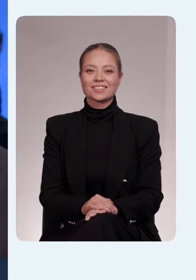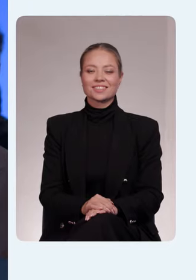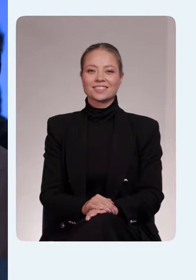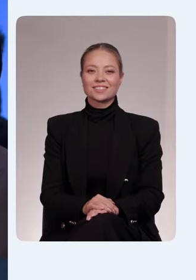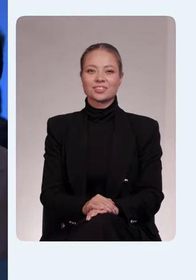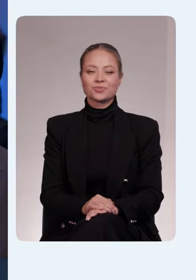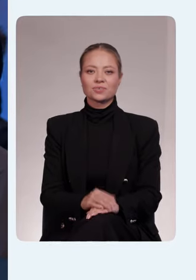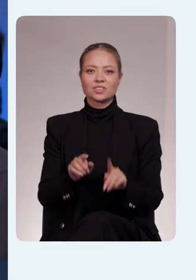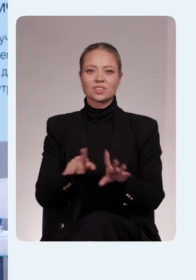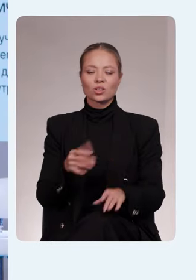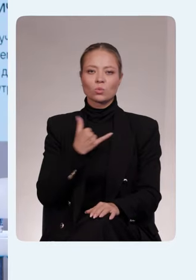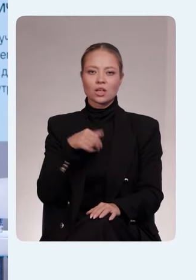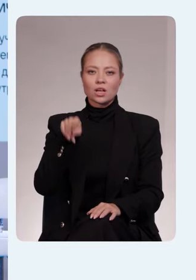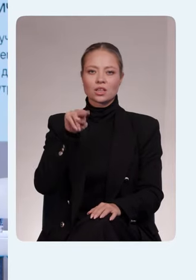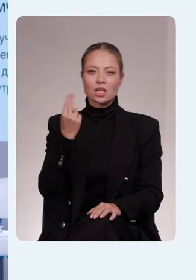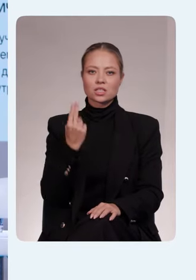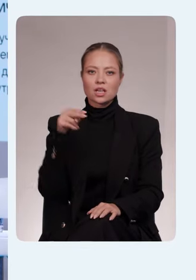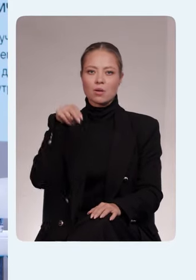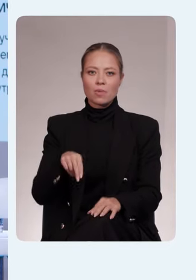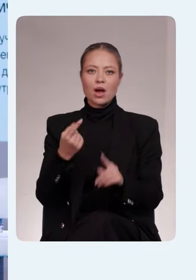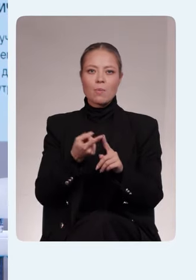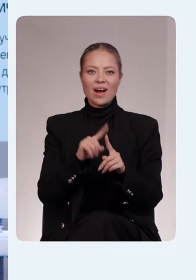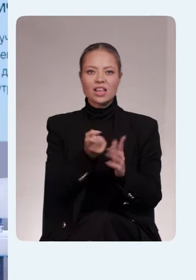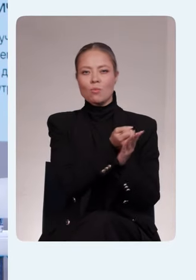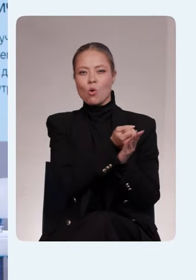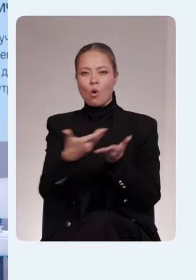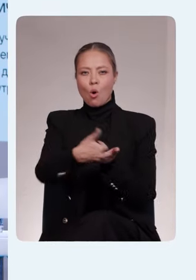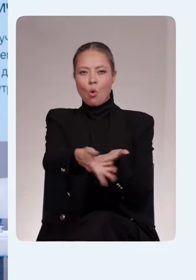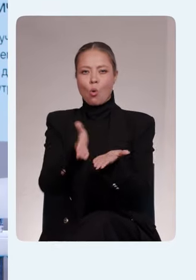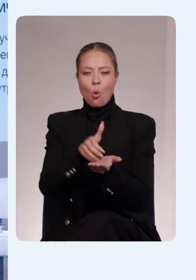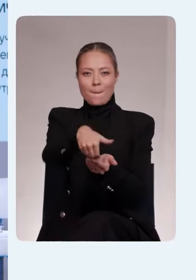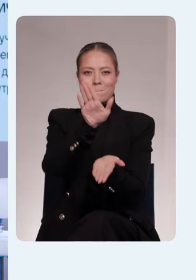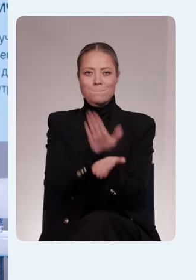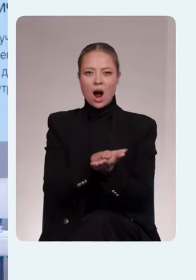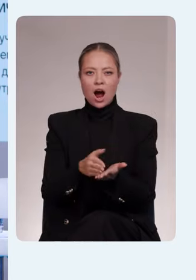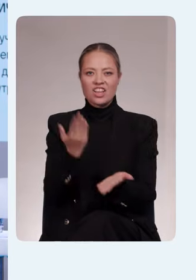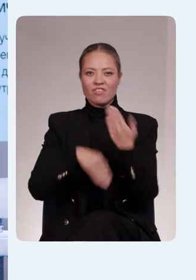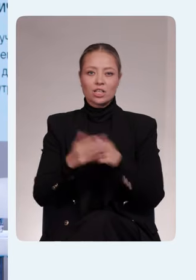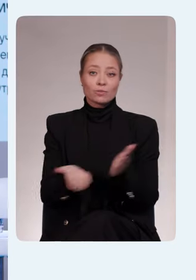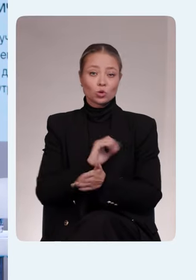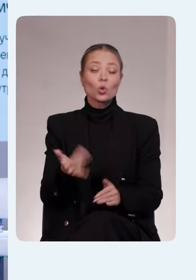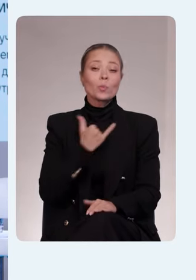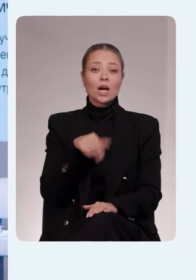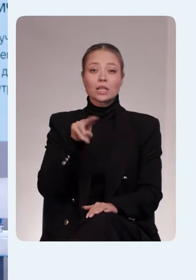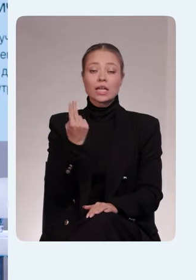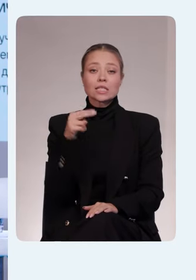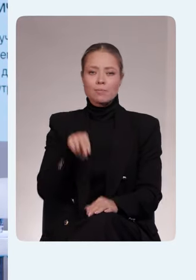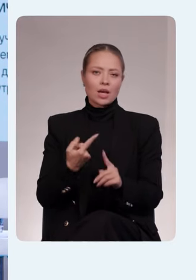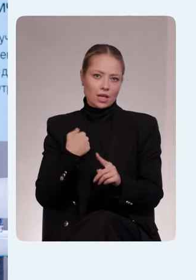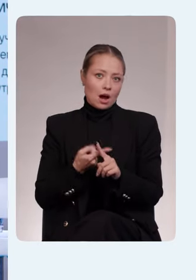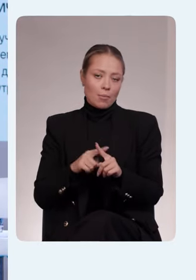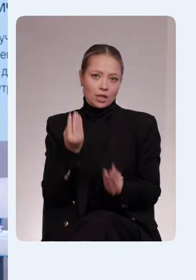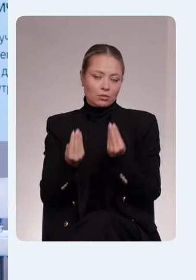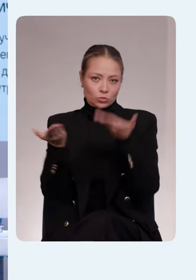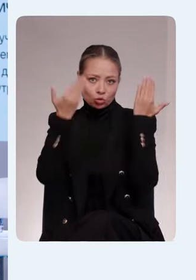Так, у меня ДЦП, поэтому бинго из инвалидов не получилось, если что. Так, у меня ДЦП, я, естественно, про это шучу, как бы